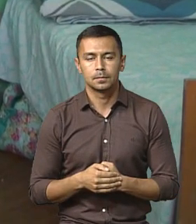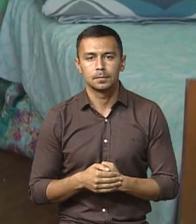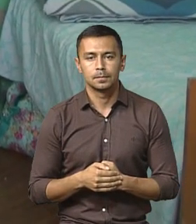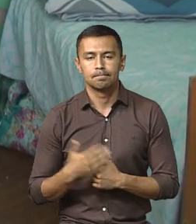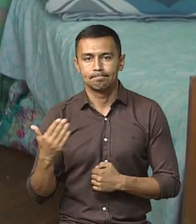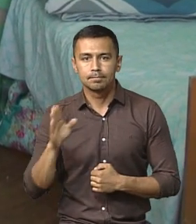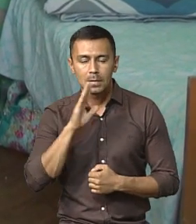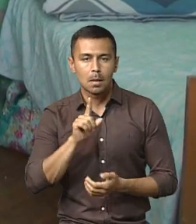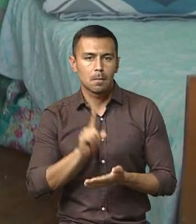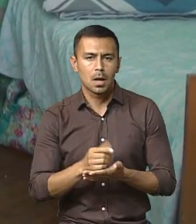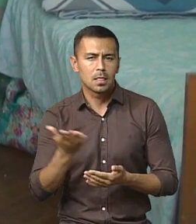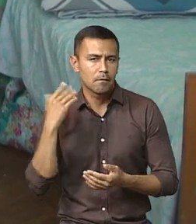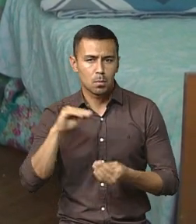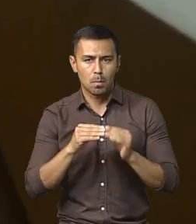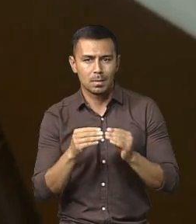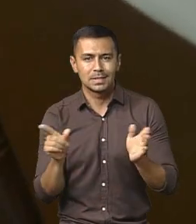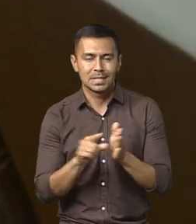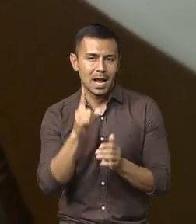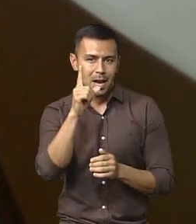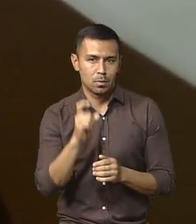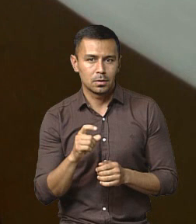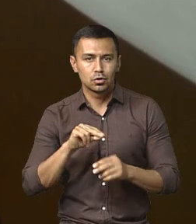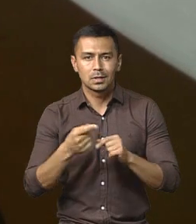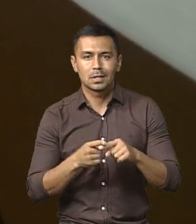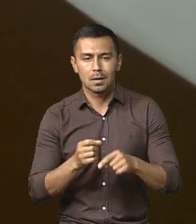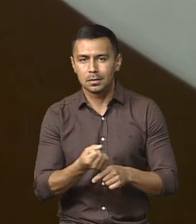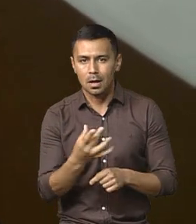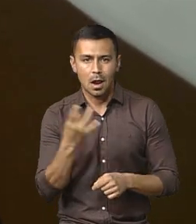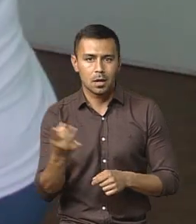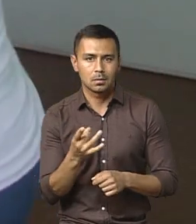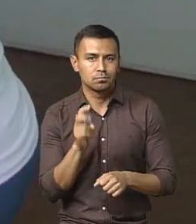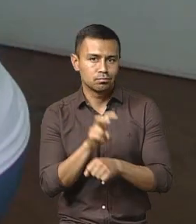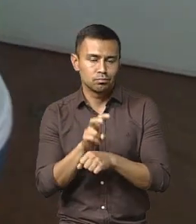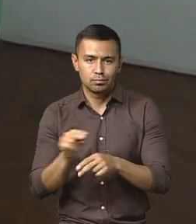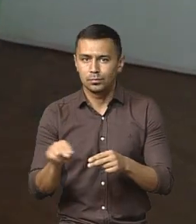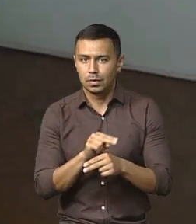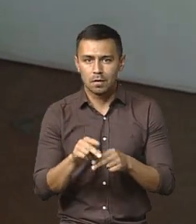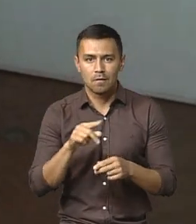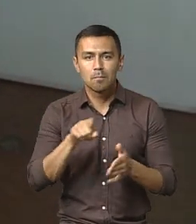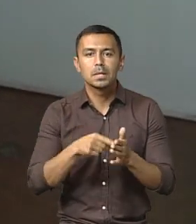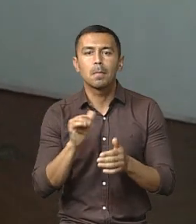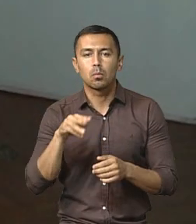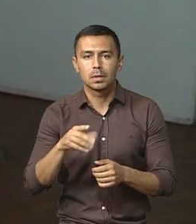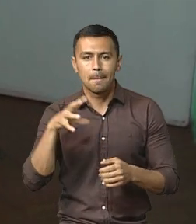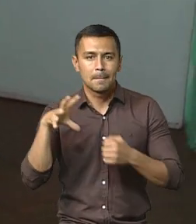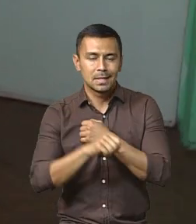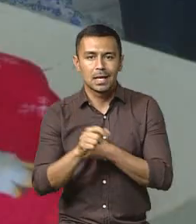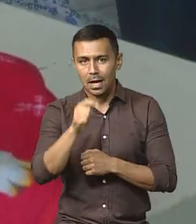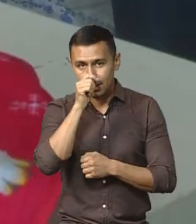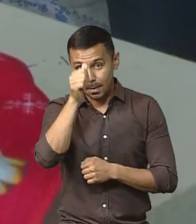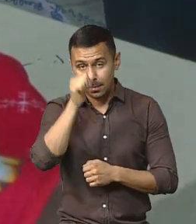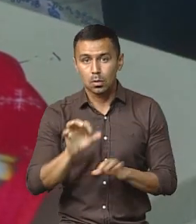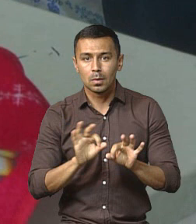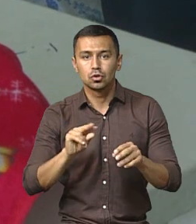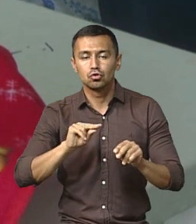Тамара Леонтьєва має давні проблеми із хребтом. Через це декілька разів на рік жінка проходила лікування в Бахмуті. Наприкінці квітня, розповідає,